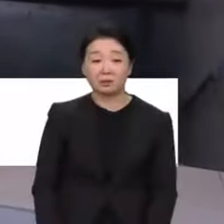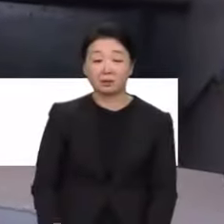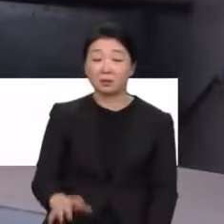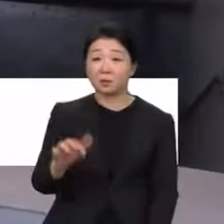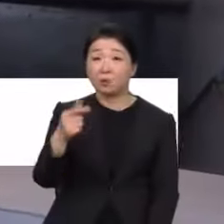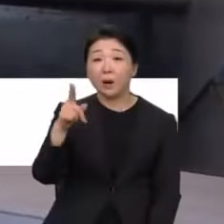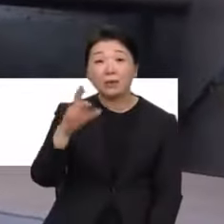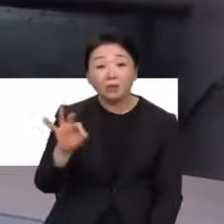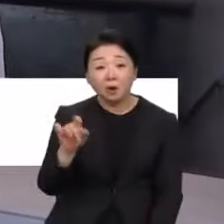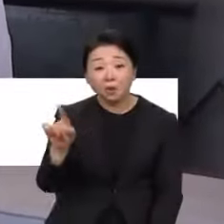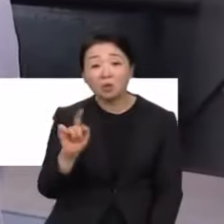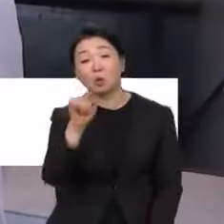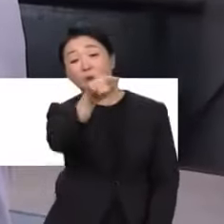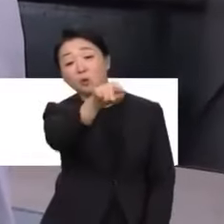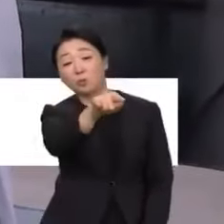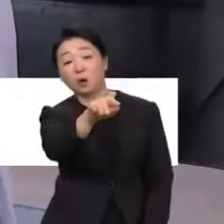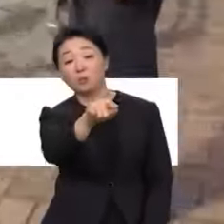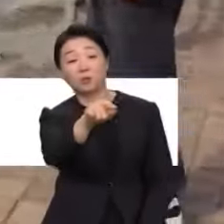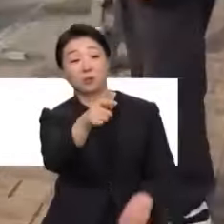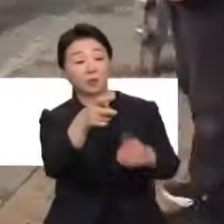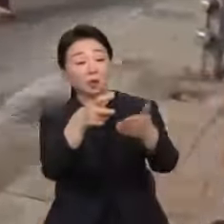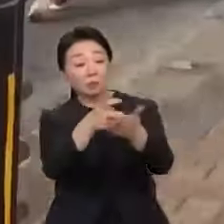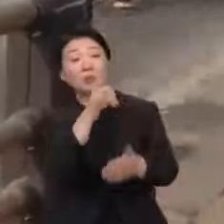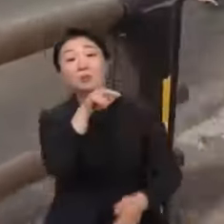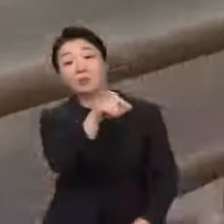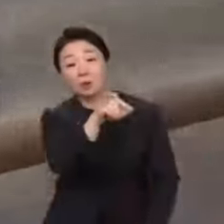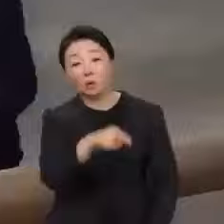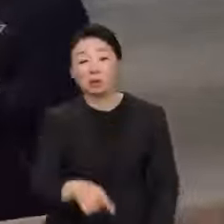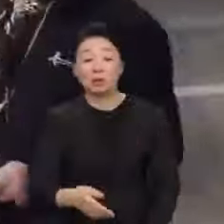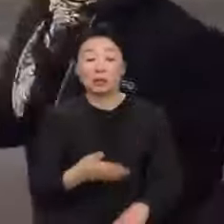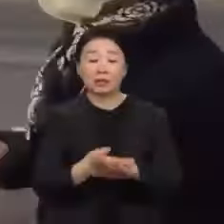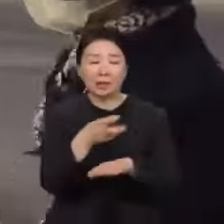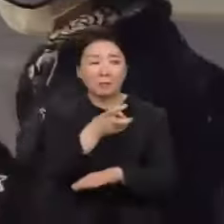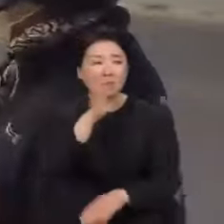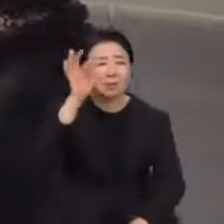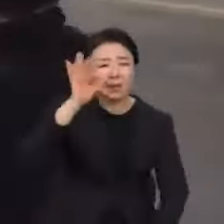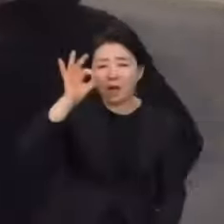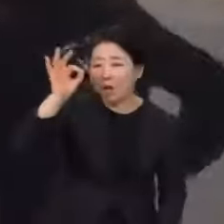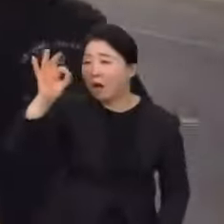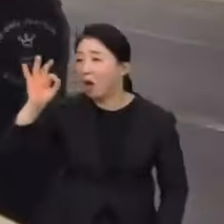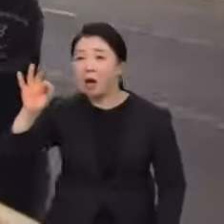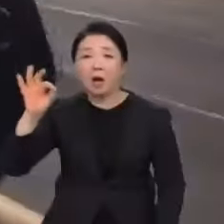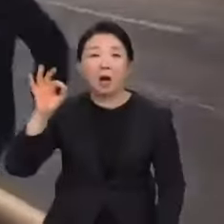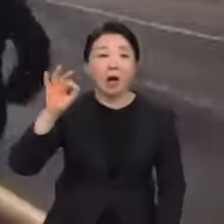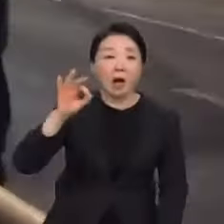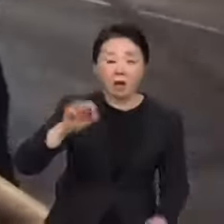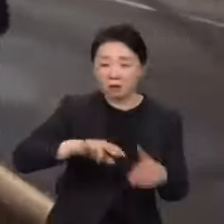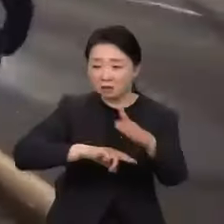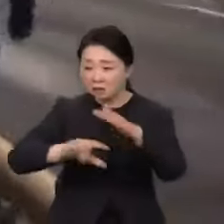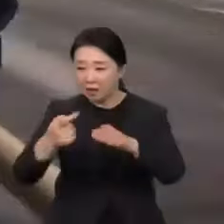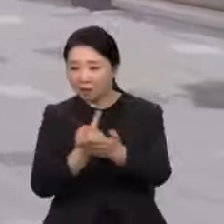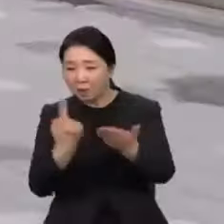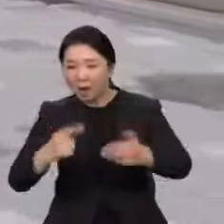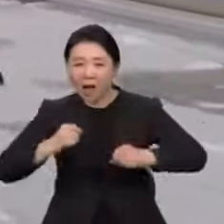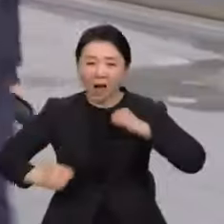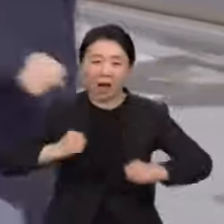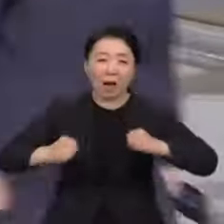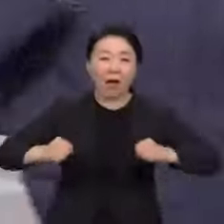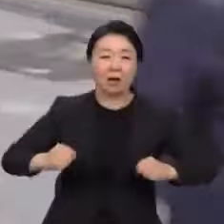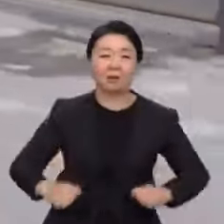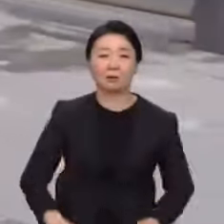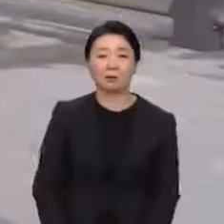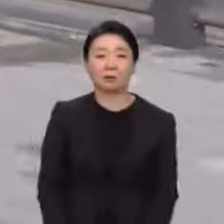저쪽에 건너편에 보면은 정류소 있죠. 다른 교통수단을 찾아야 하는 승객들은 지하철역을 빠져나와 뛰기